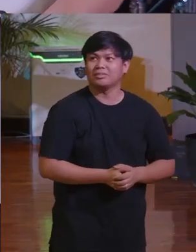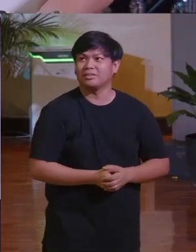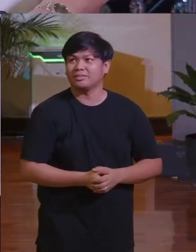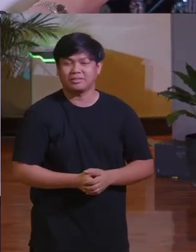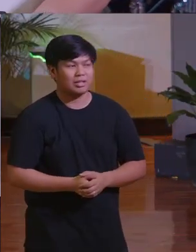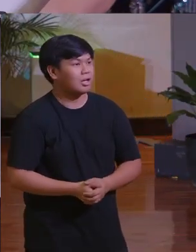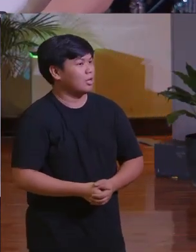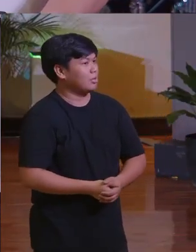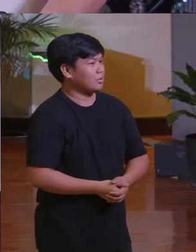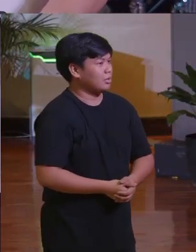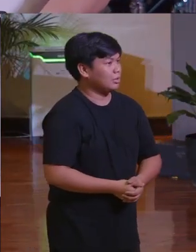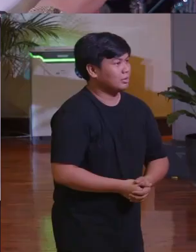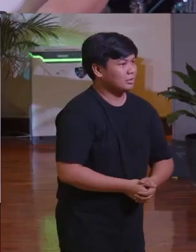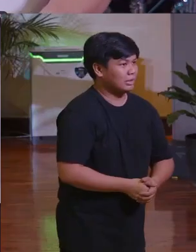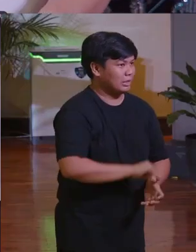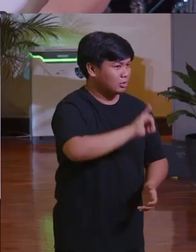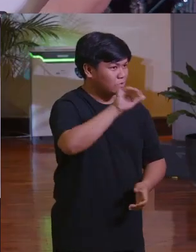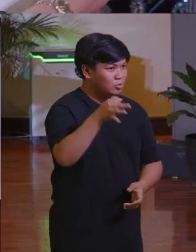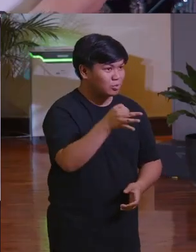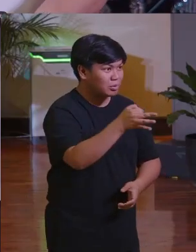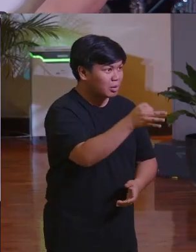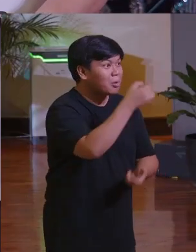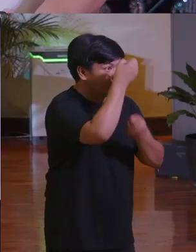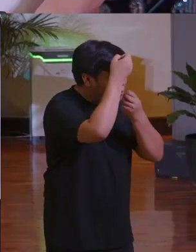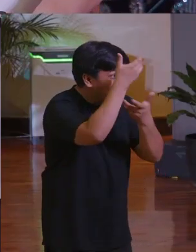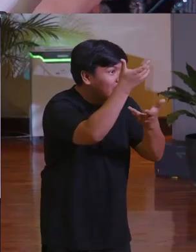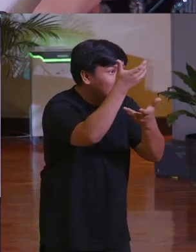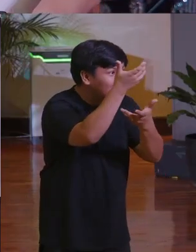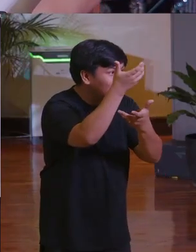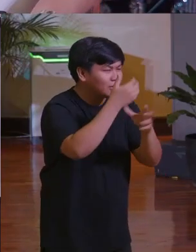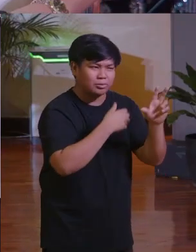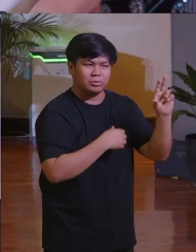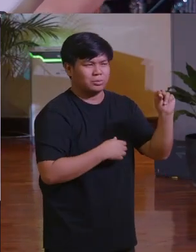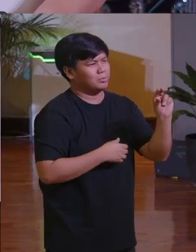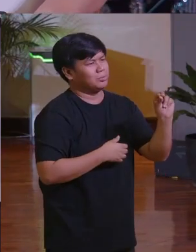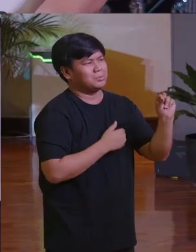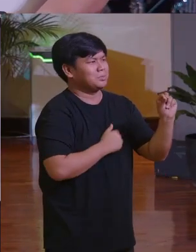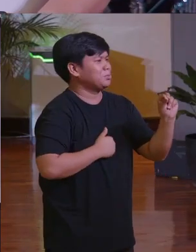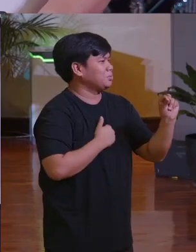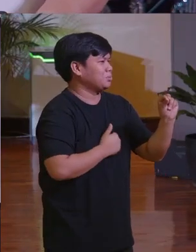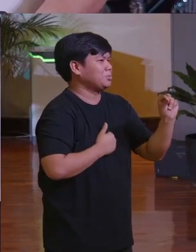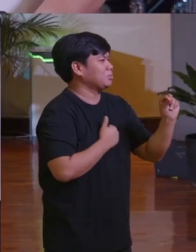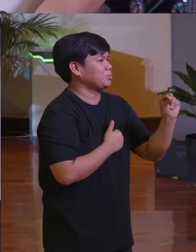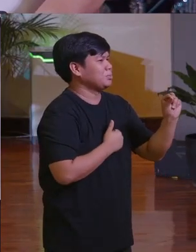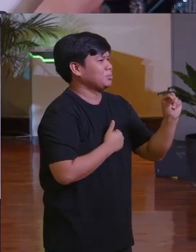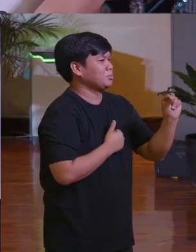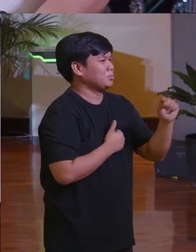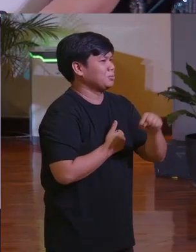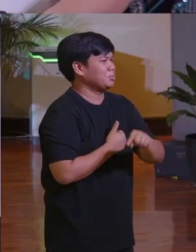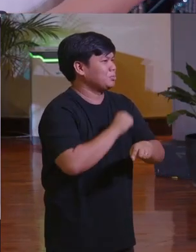ang pagsunod ng propeta. Hindi po, Hindi po siya sumunod.